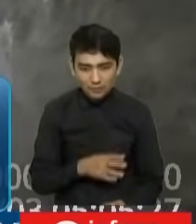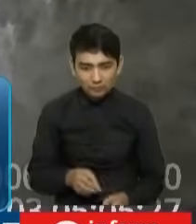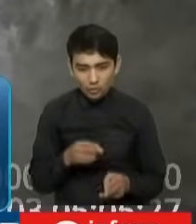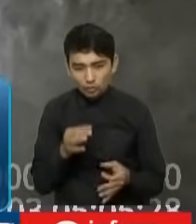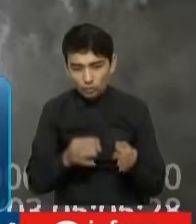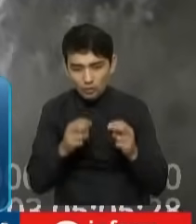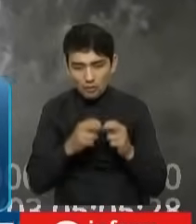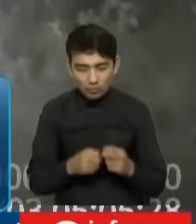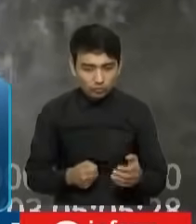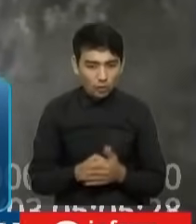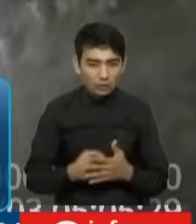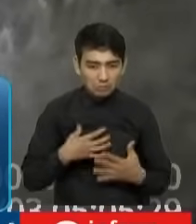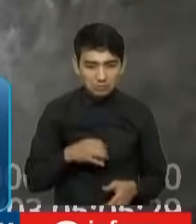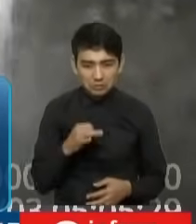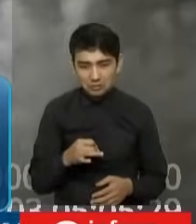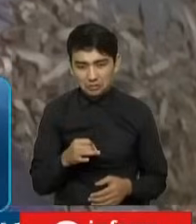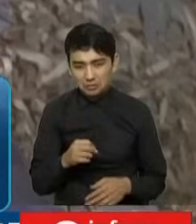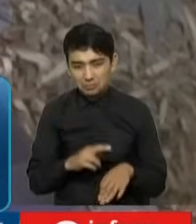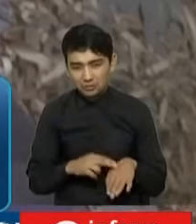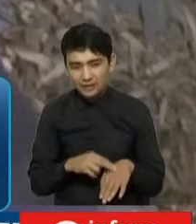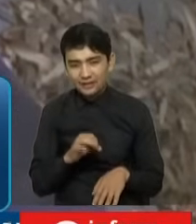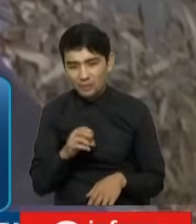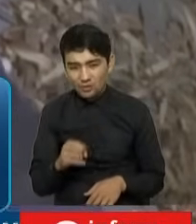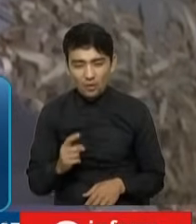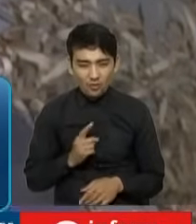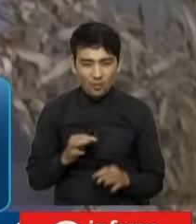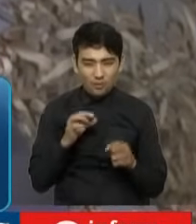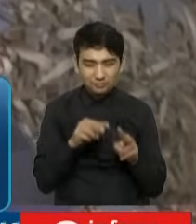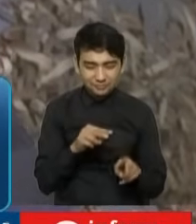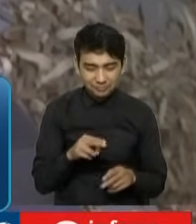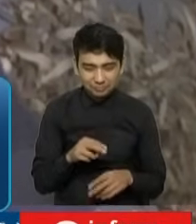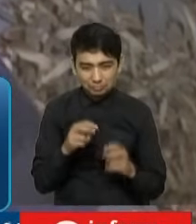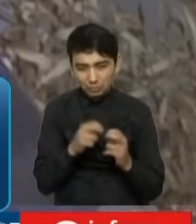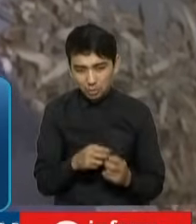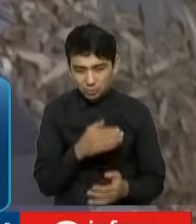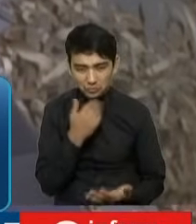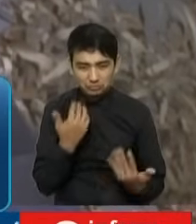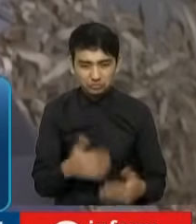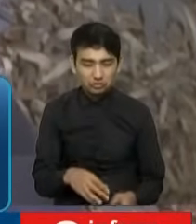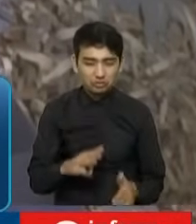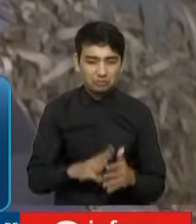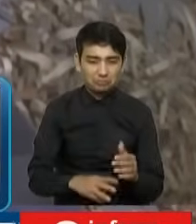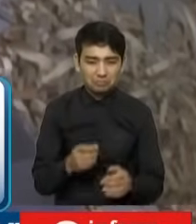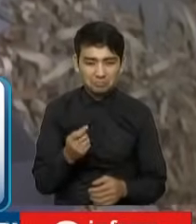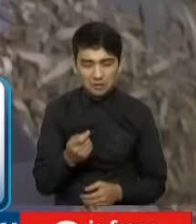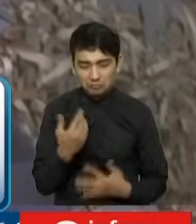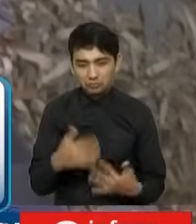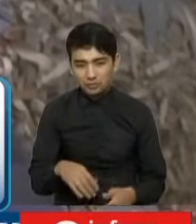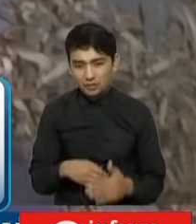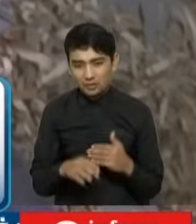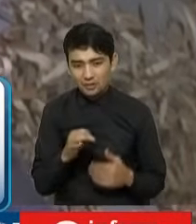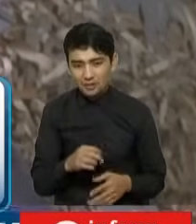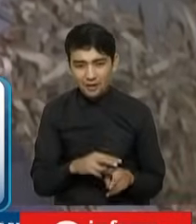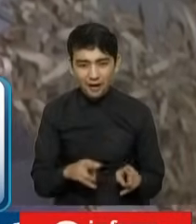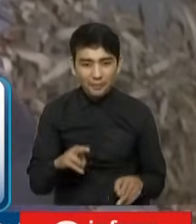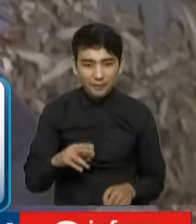не расследуются, уверены охотинспекторы. На удочке такое, скажем, такое количество килограммов рыбы невозможно